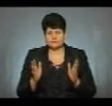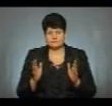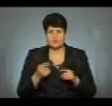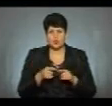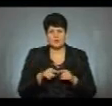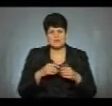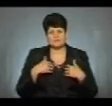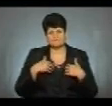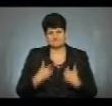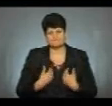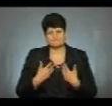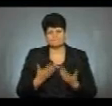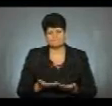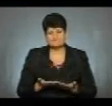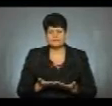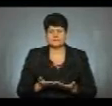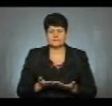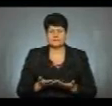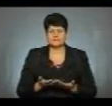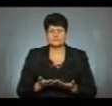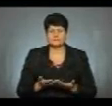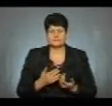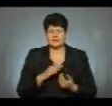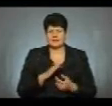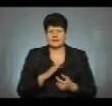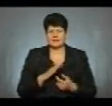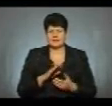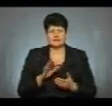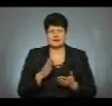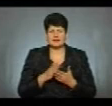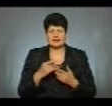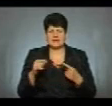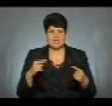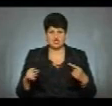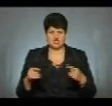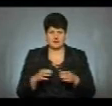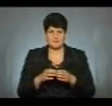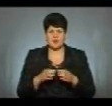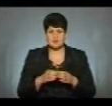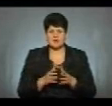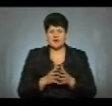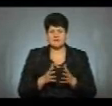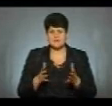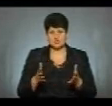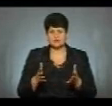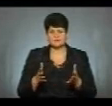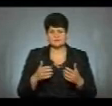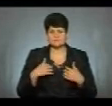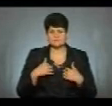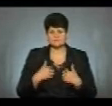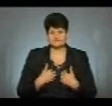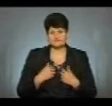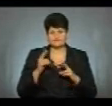оце розчарування не переходить на якісь інші партії, а більше до